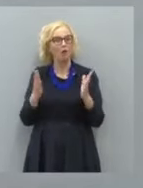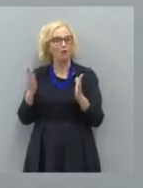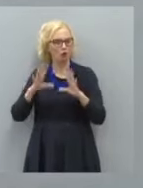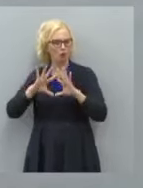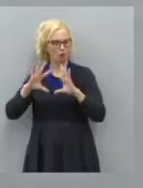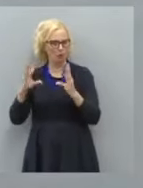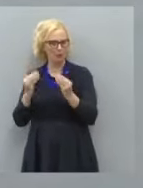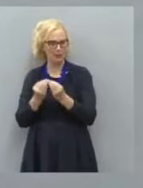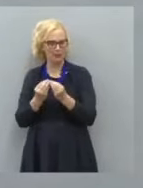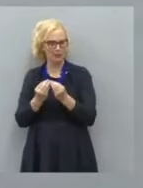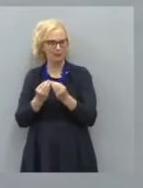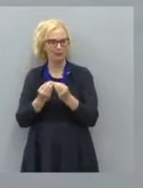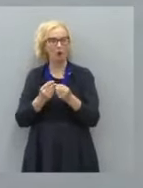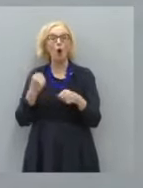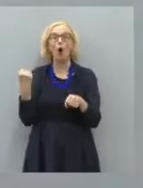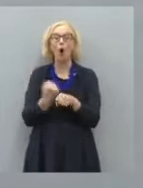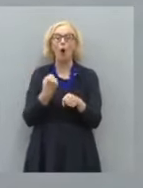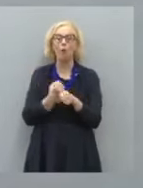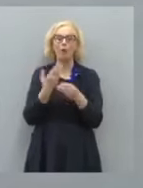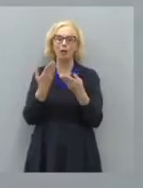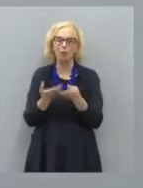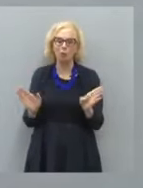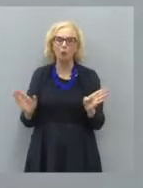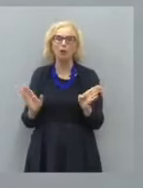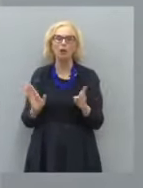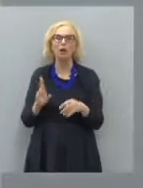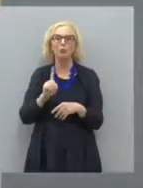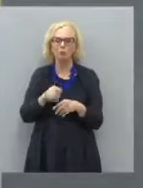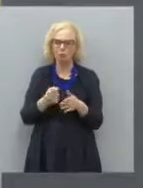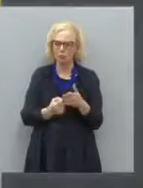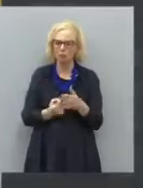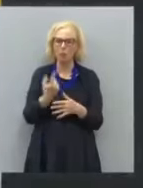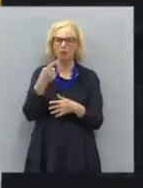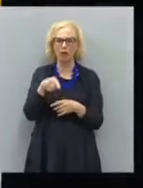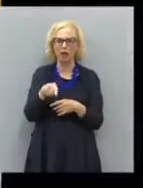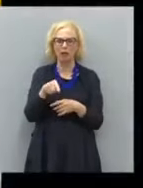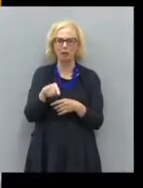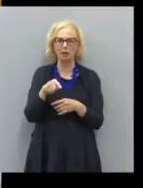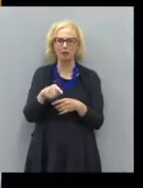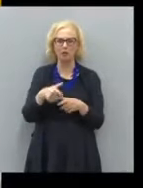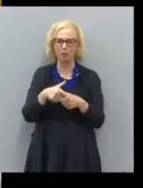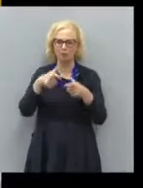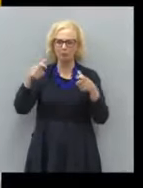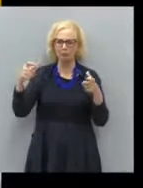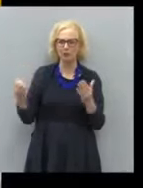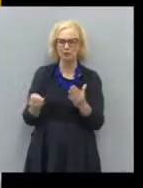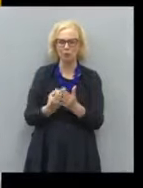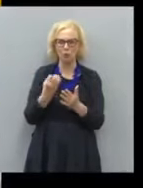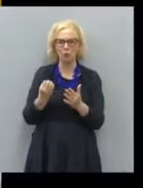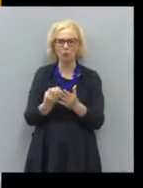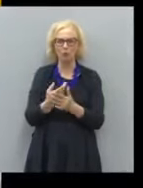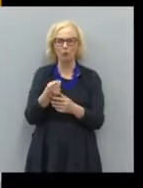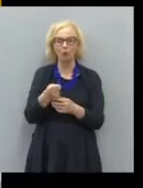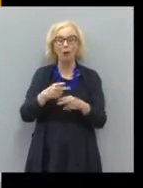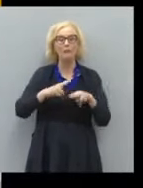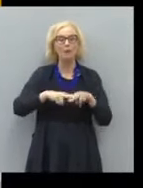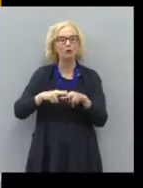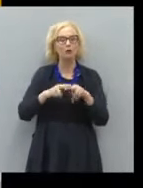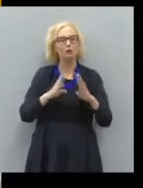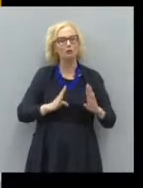opere pubbliche altro volano determinante di crescita e sviluppo manutenzione di immobili